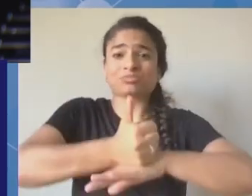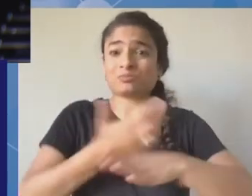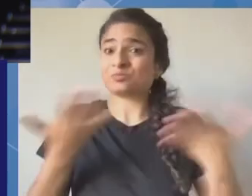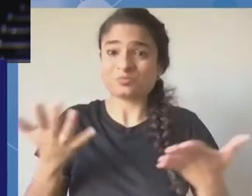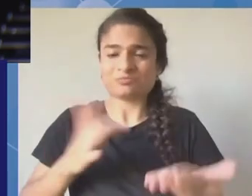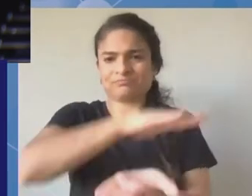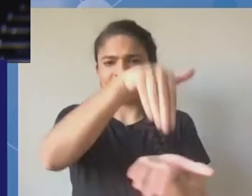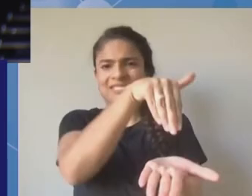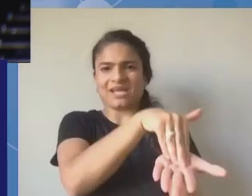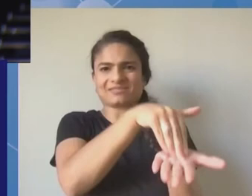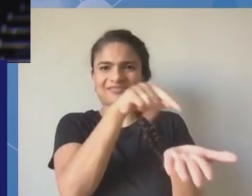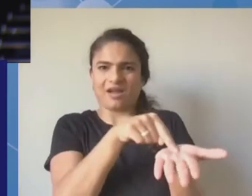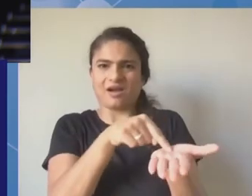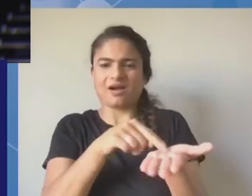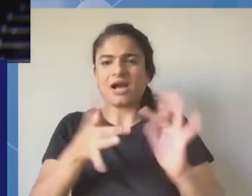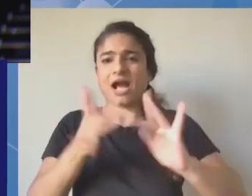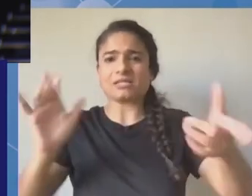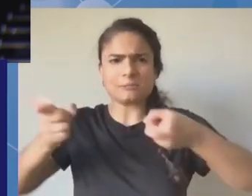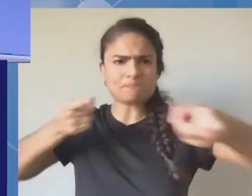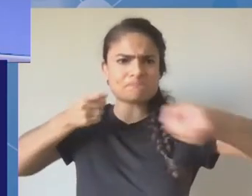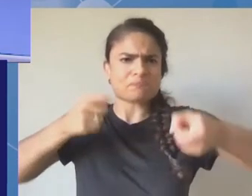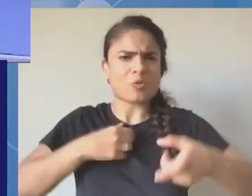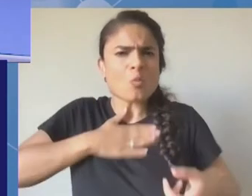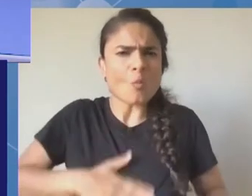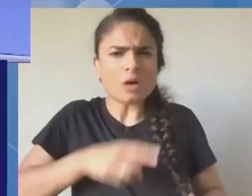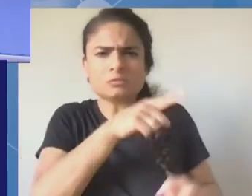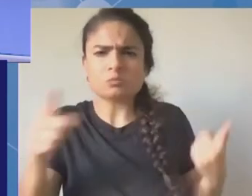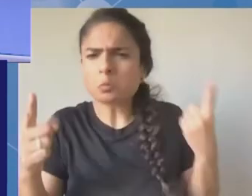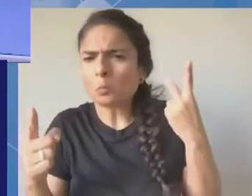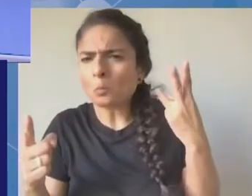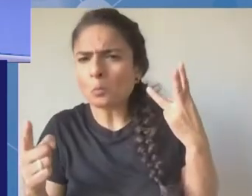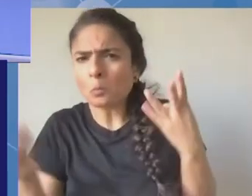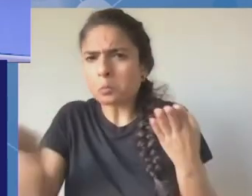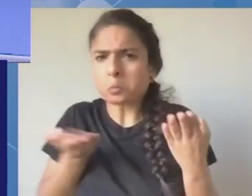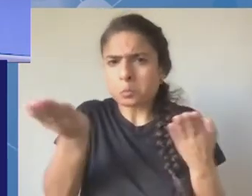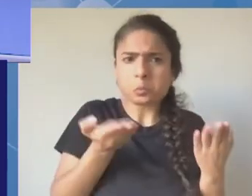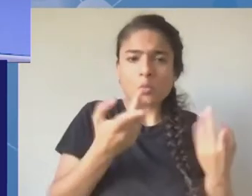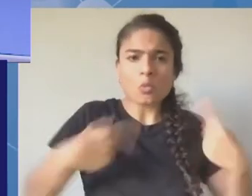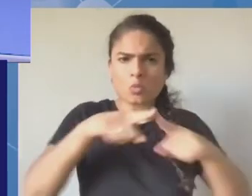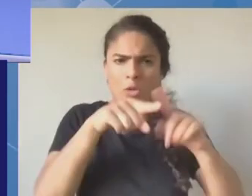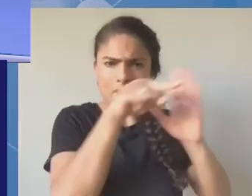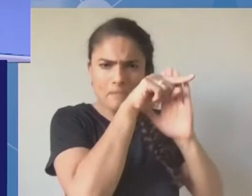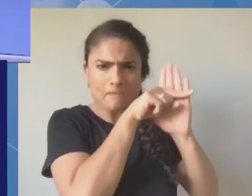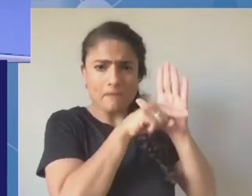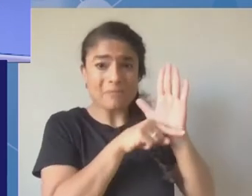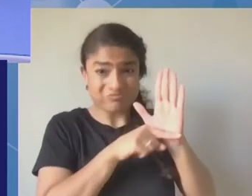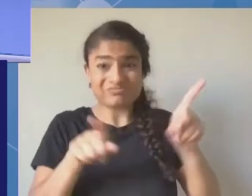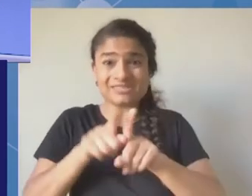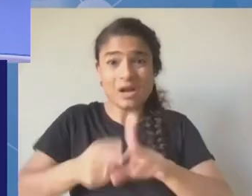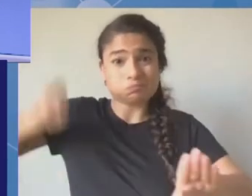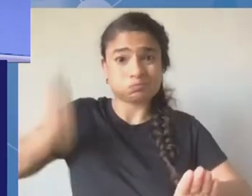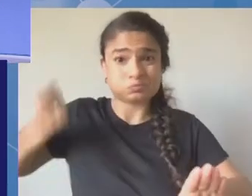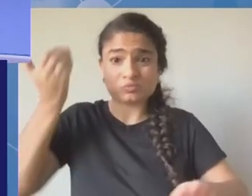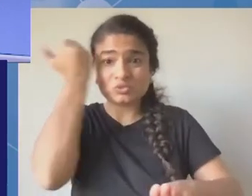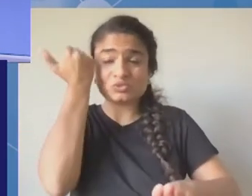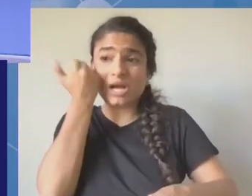的大学里更加的推广，我要在学校里推广互联网管理